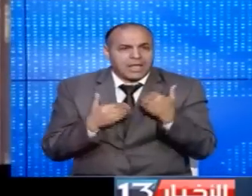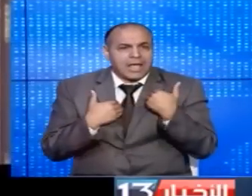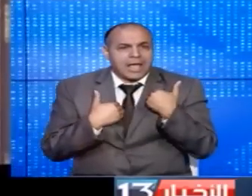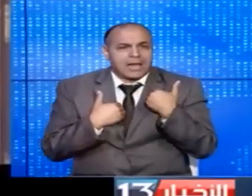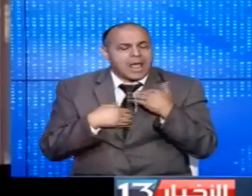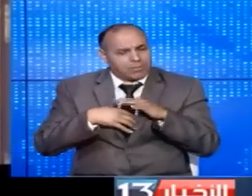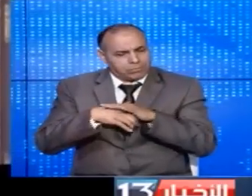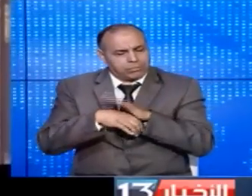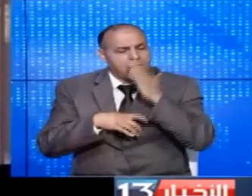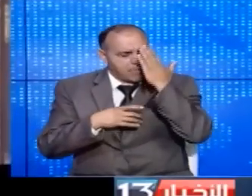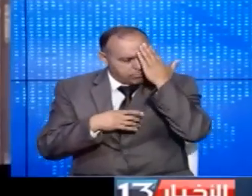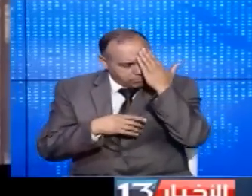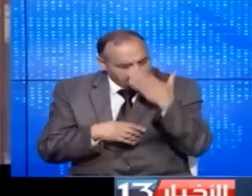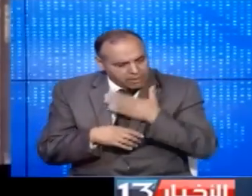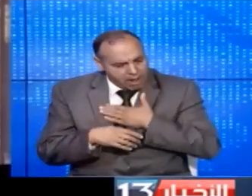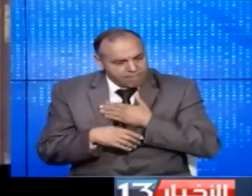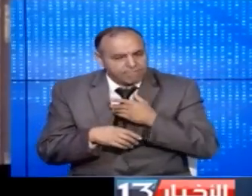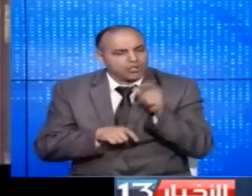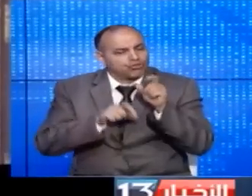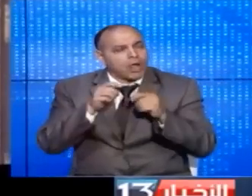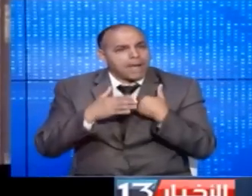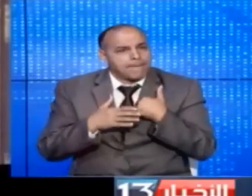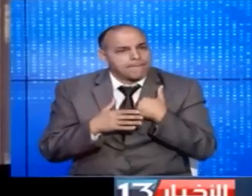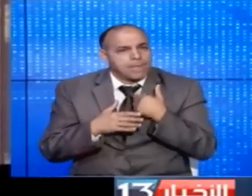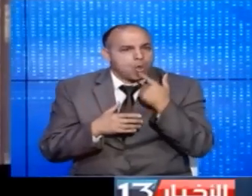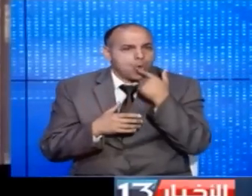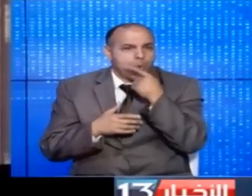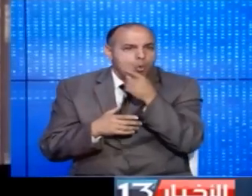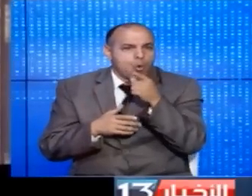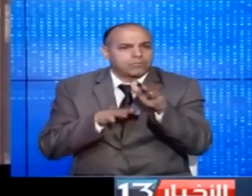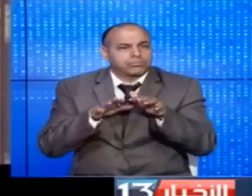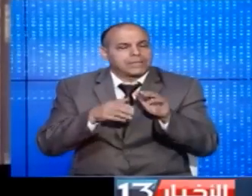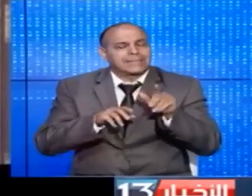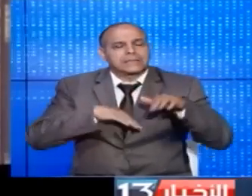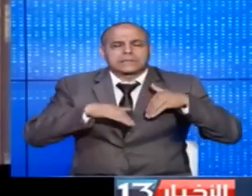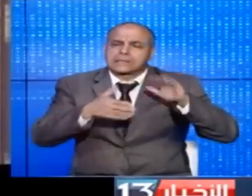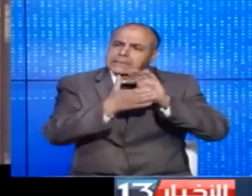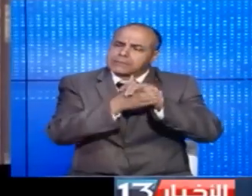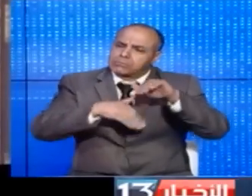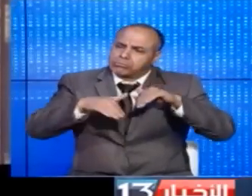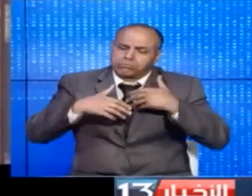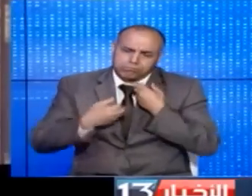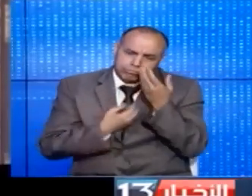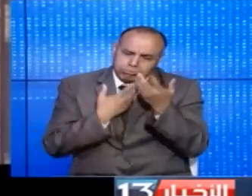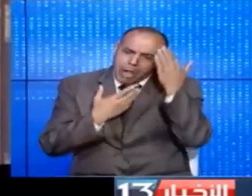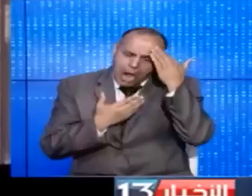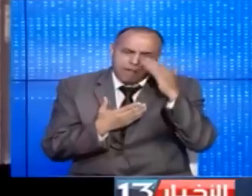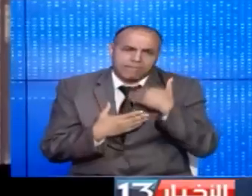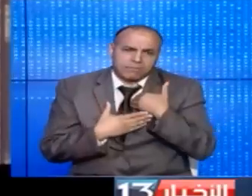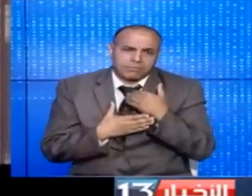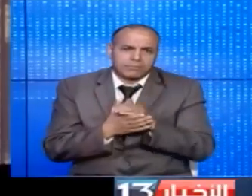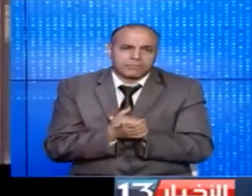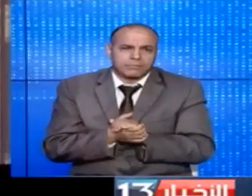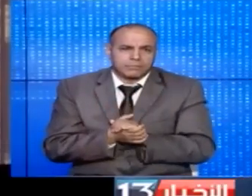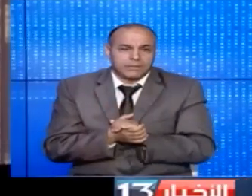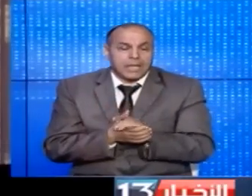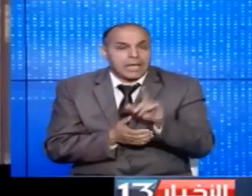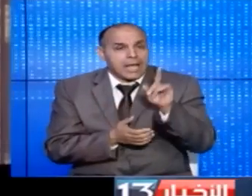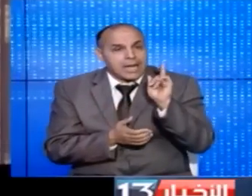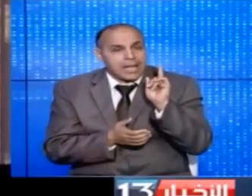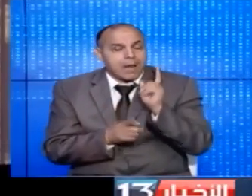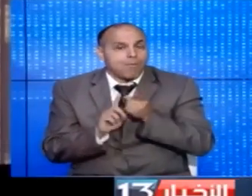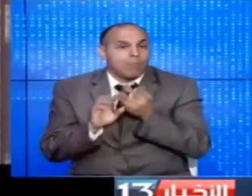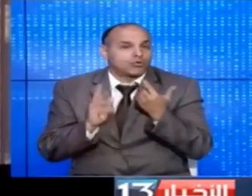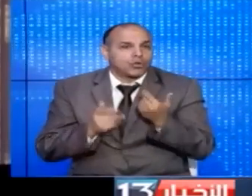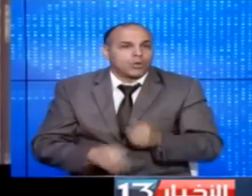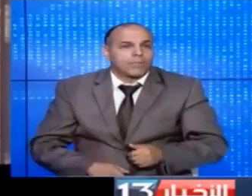فيه ومعترف فيه، وانا مع كل تحرك سلمي للتعبير عنه، لكن المهم